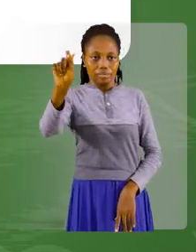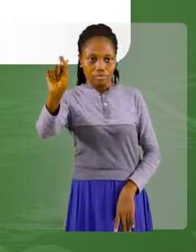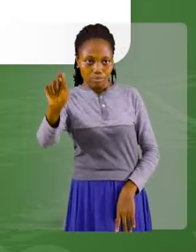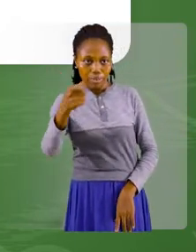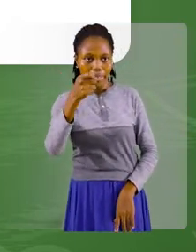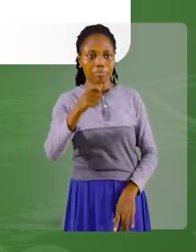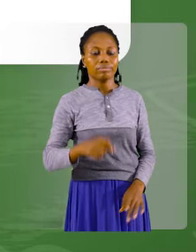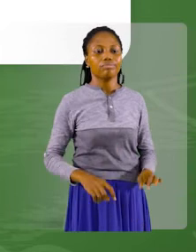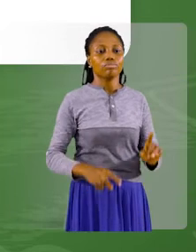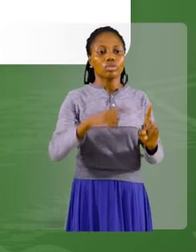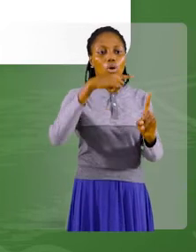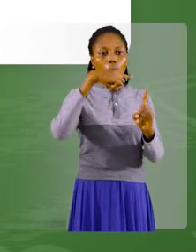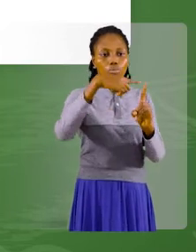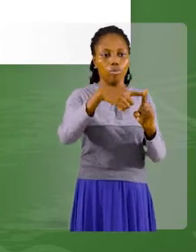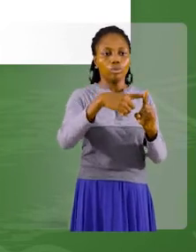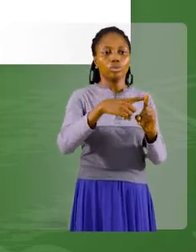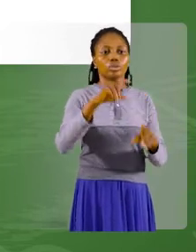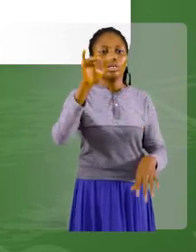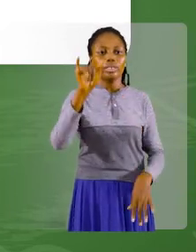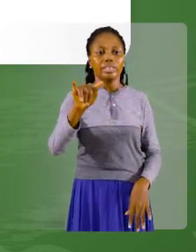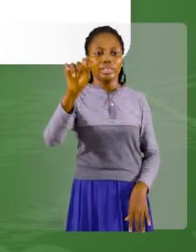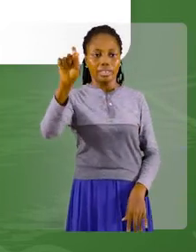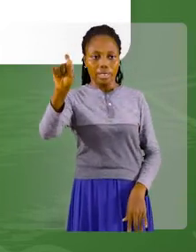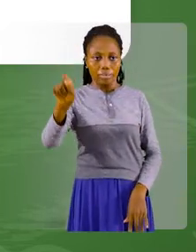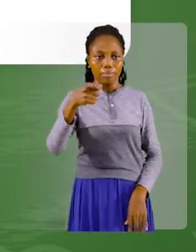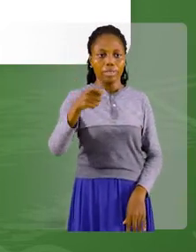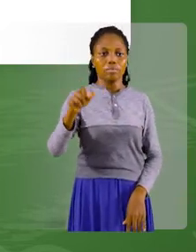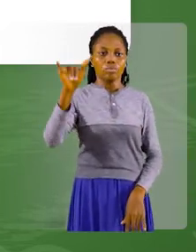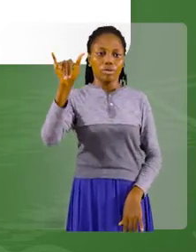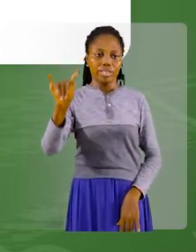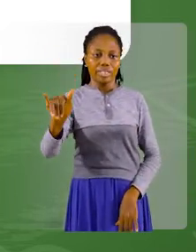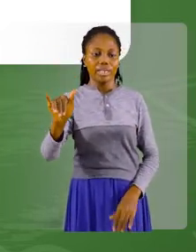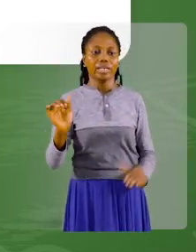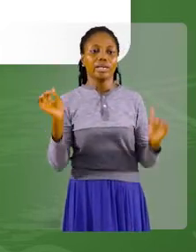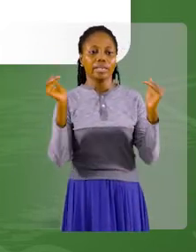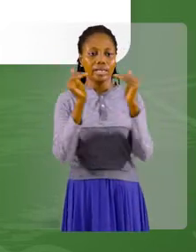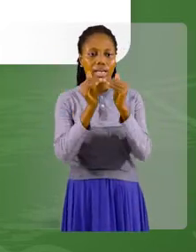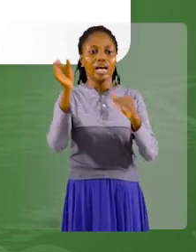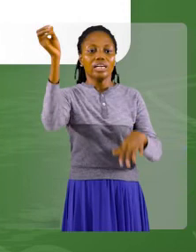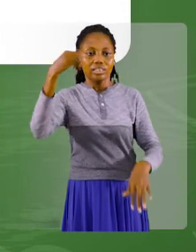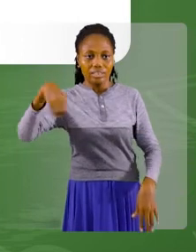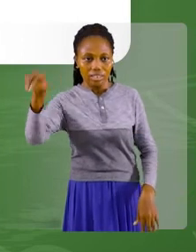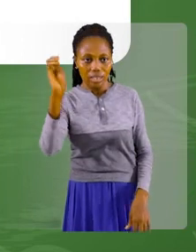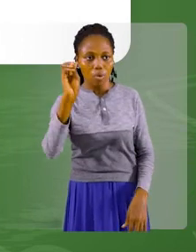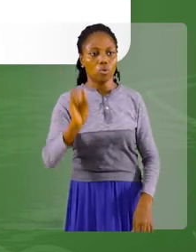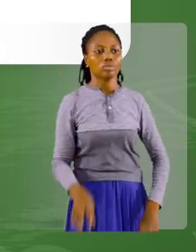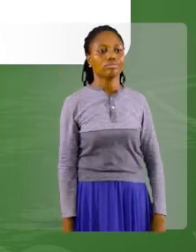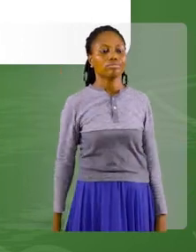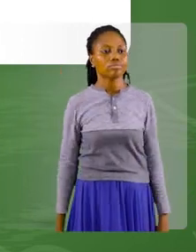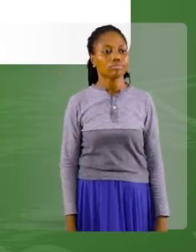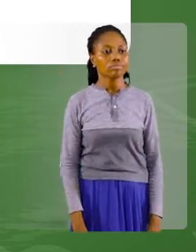X, X' plus Y', Y égale à